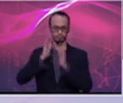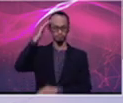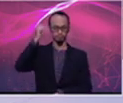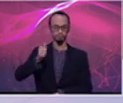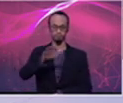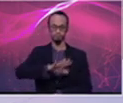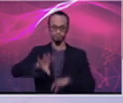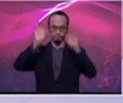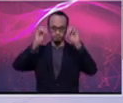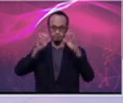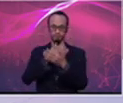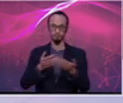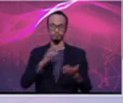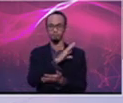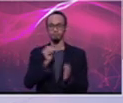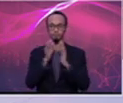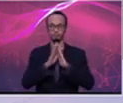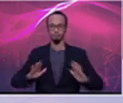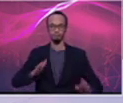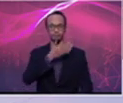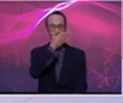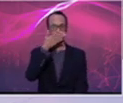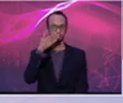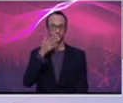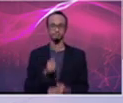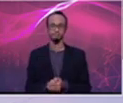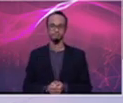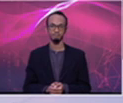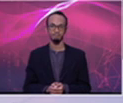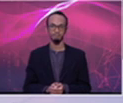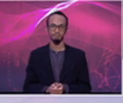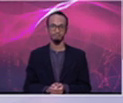Assalamualaikum warahmatullahi wabarakatuh dan selamat menjalani ibadah